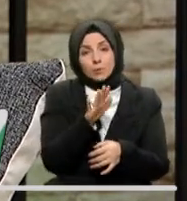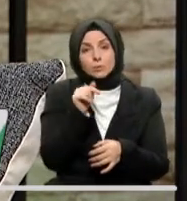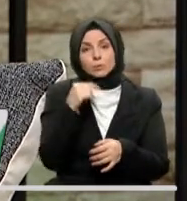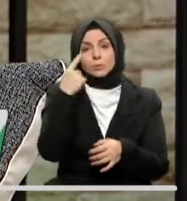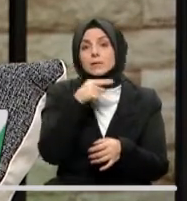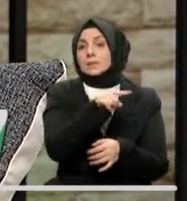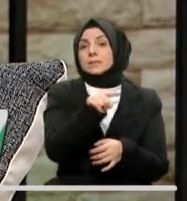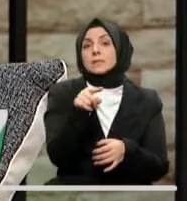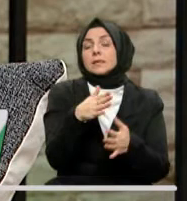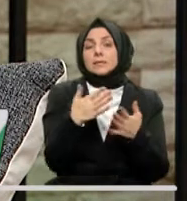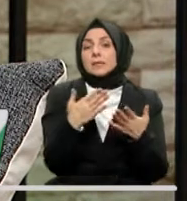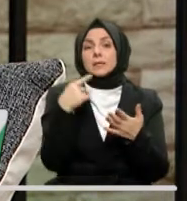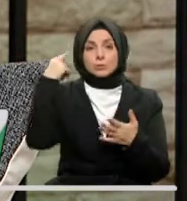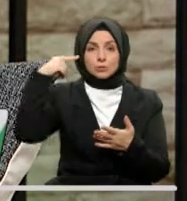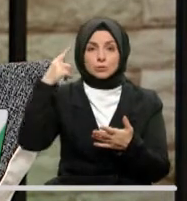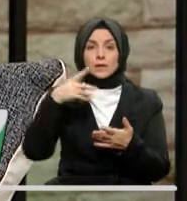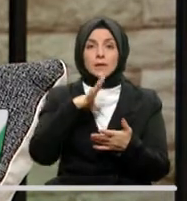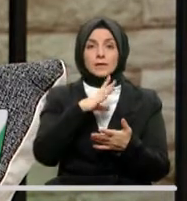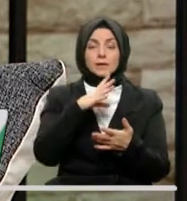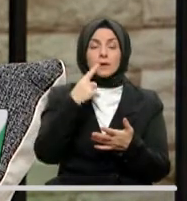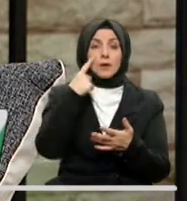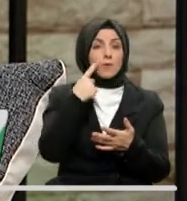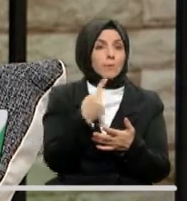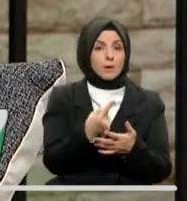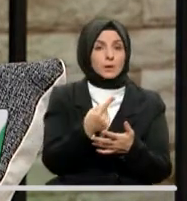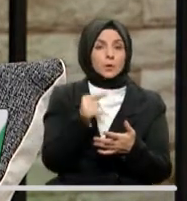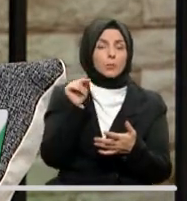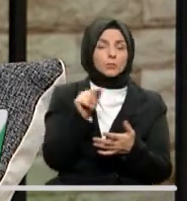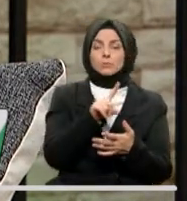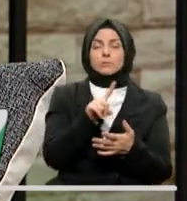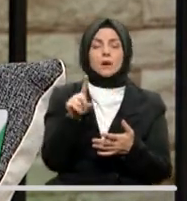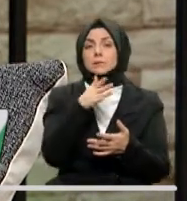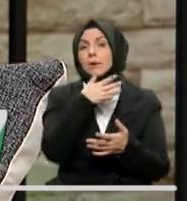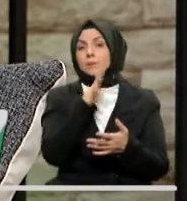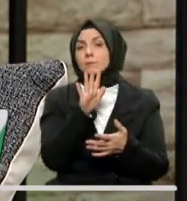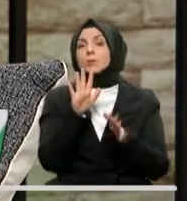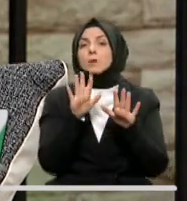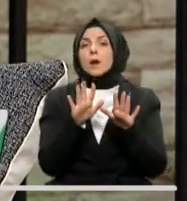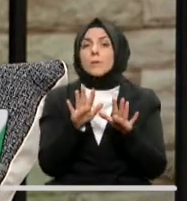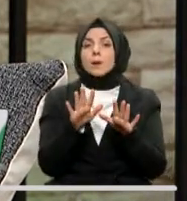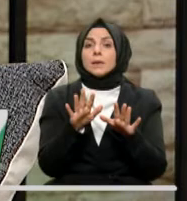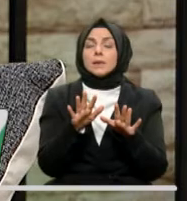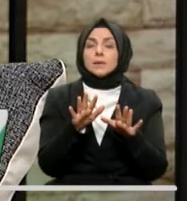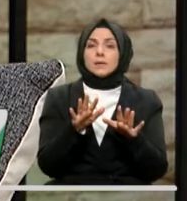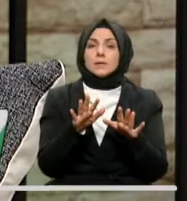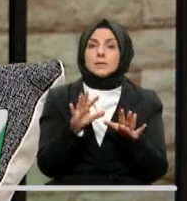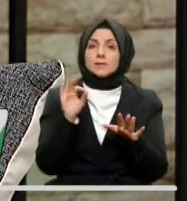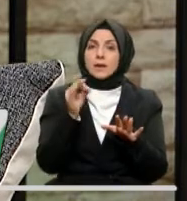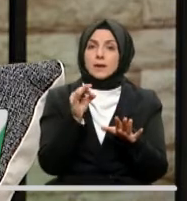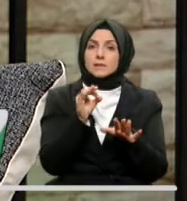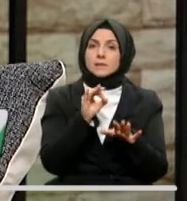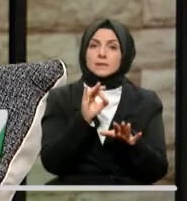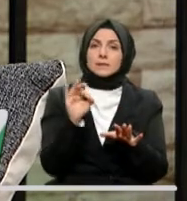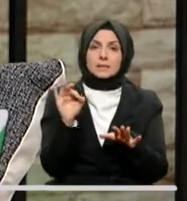yargıyla bakıyor nasıl bir düşünceyle yaklaşıyor Bunu asla kestiremez siniz ama işte değersizlik duygusu olan insanlar